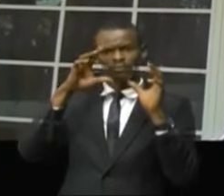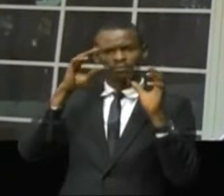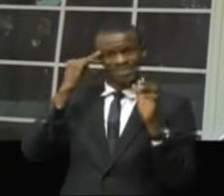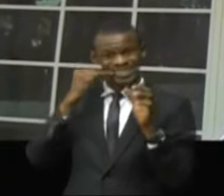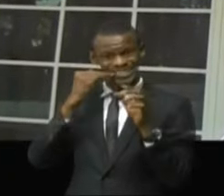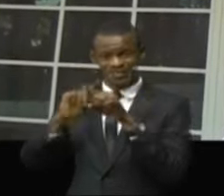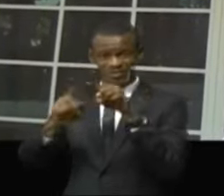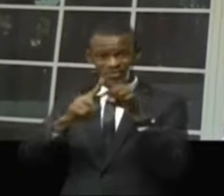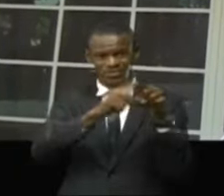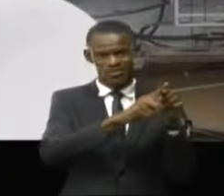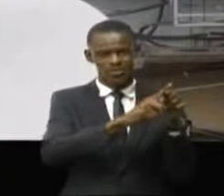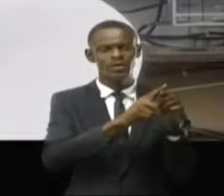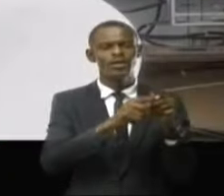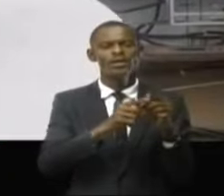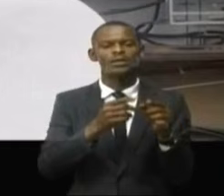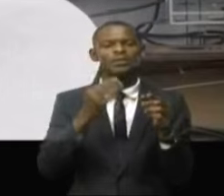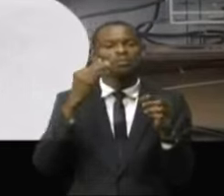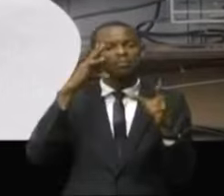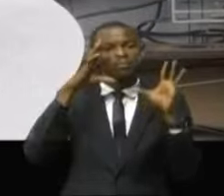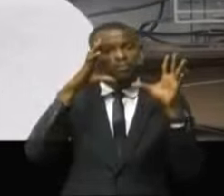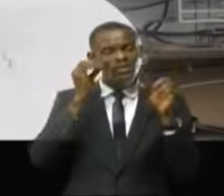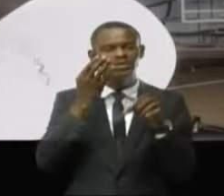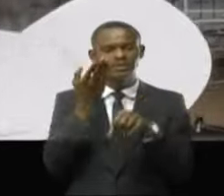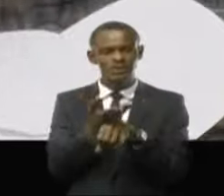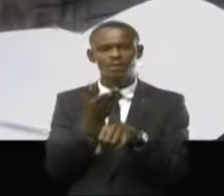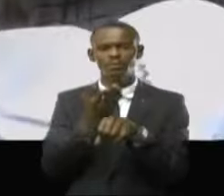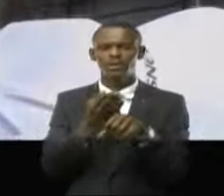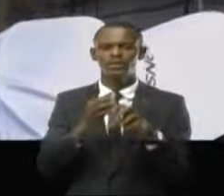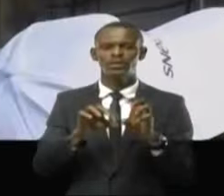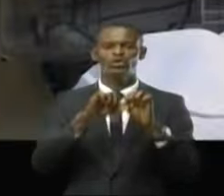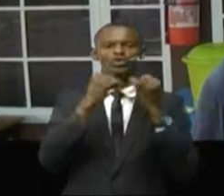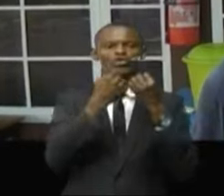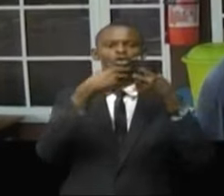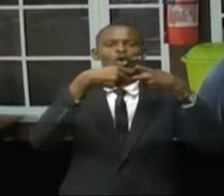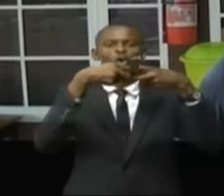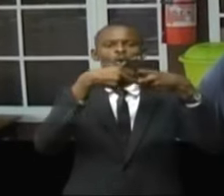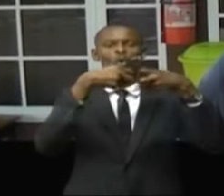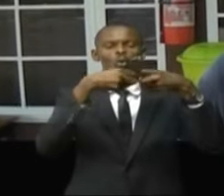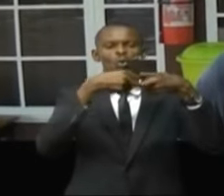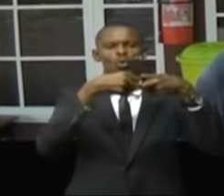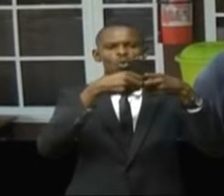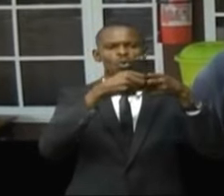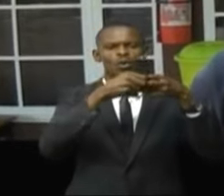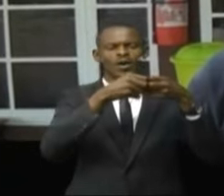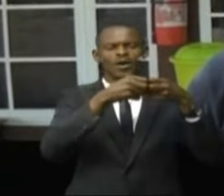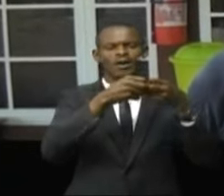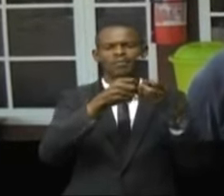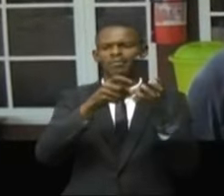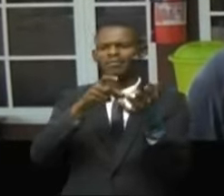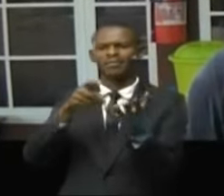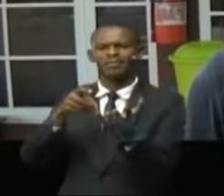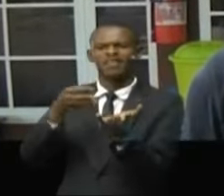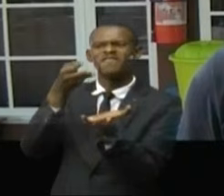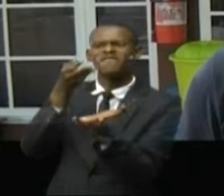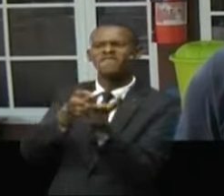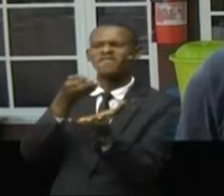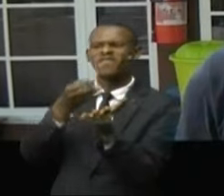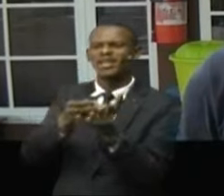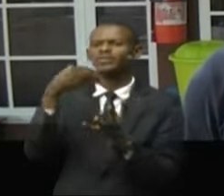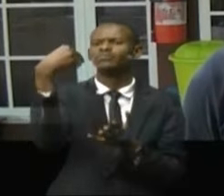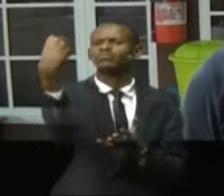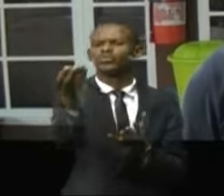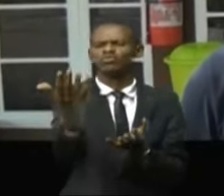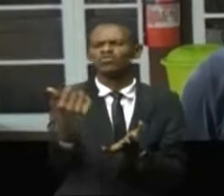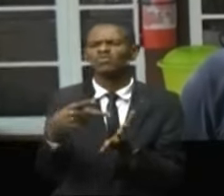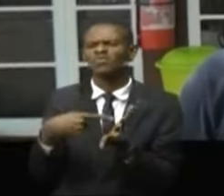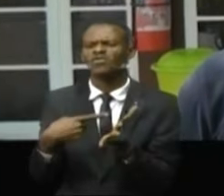son système de gestion de consommation. Le conseil d'administration SNEL, avec, en collaboration avec la direction